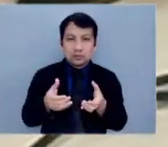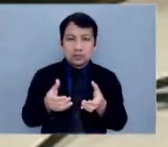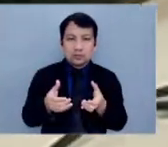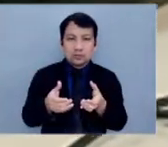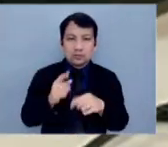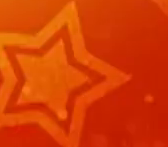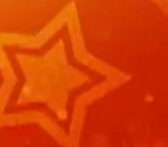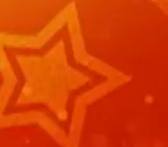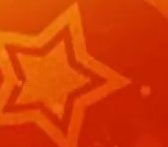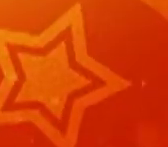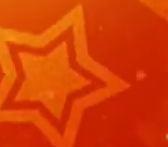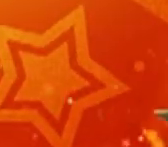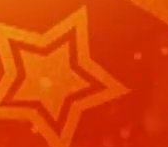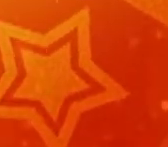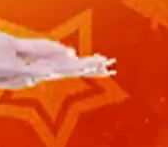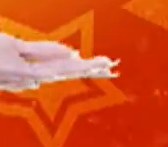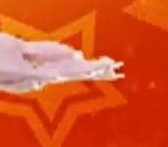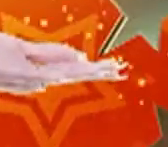anihan.